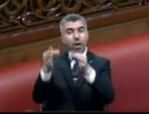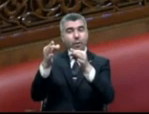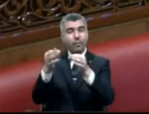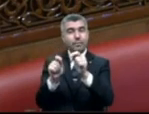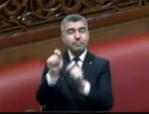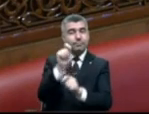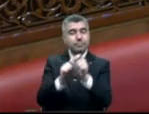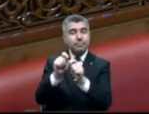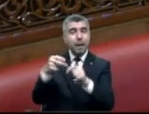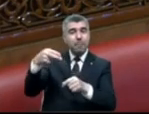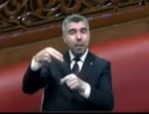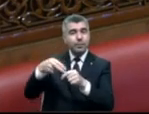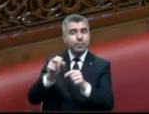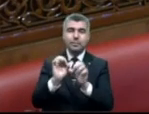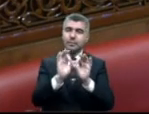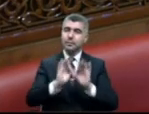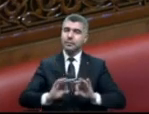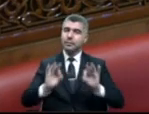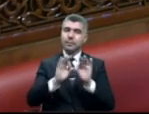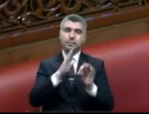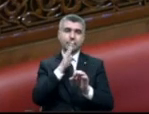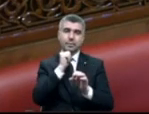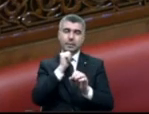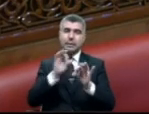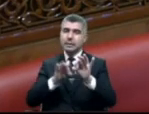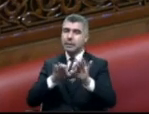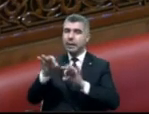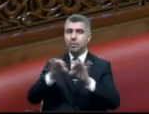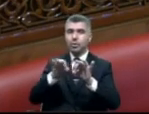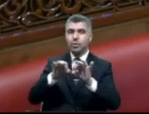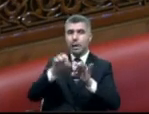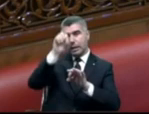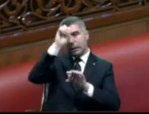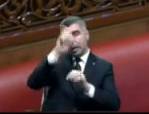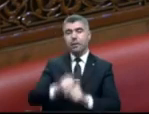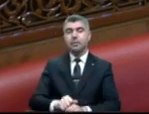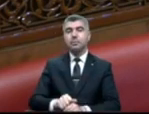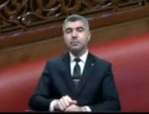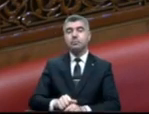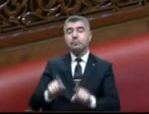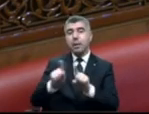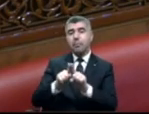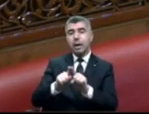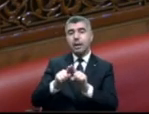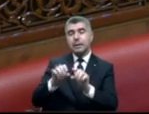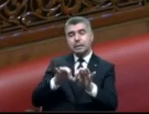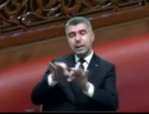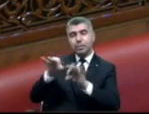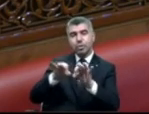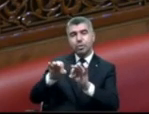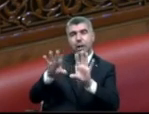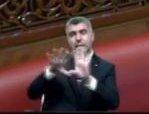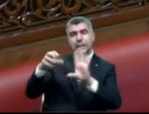لكي يكون نشاط التكرير ركيزة في استراتيجيته الوطنية الطاقية، وهذا ما ورد في الاستراتيجية الطاقية لسنة